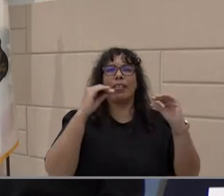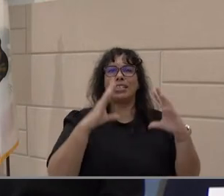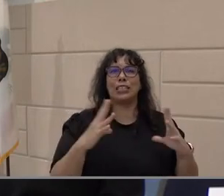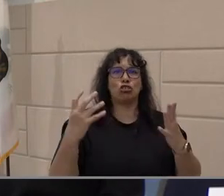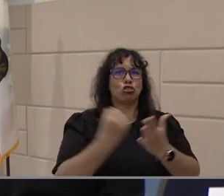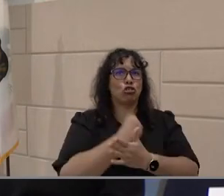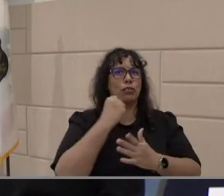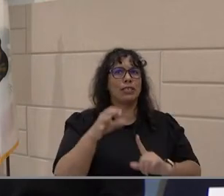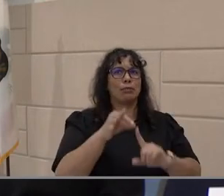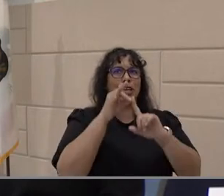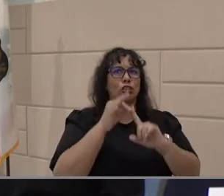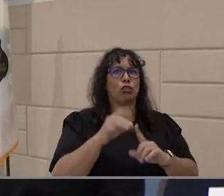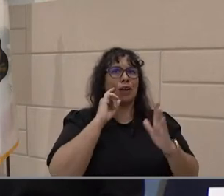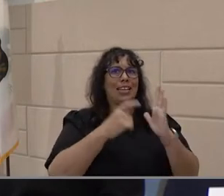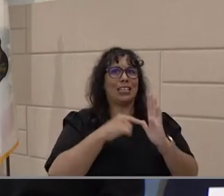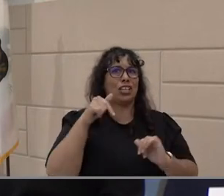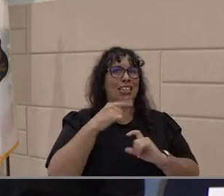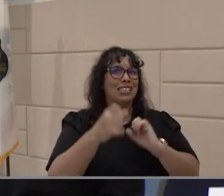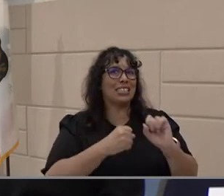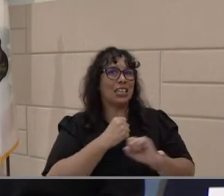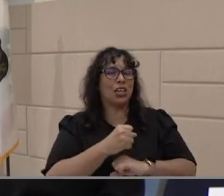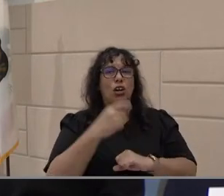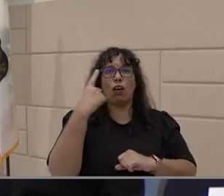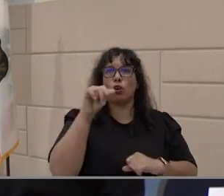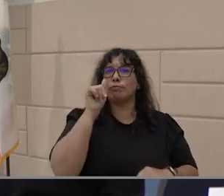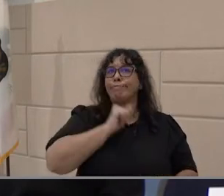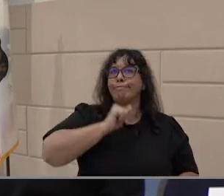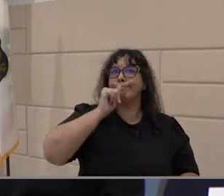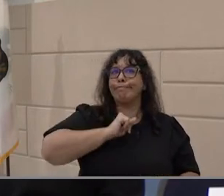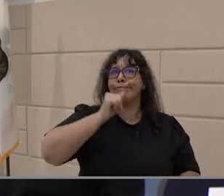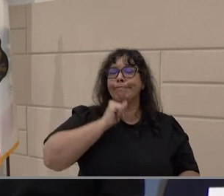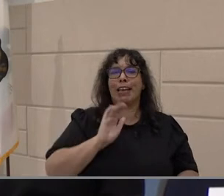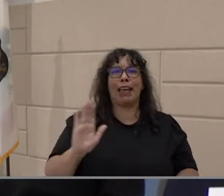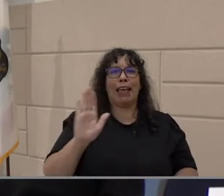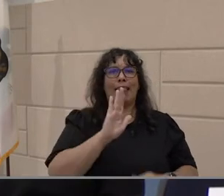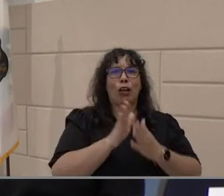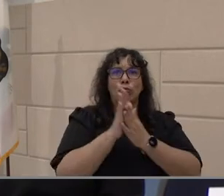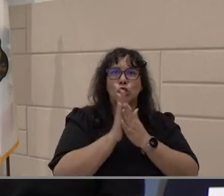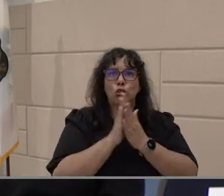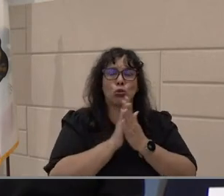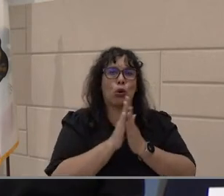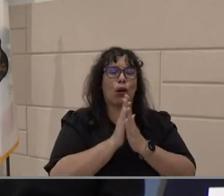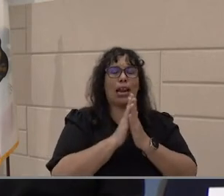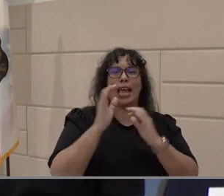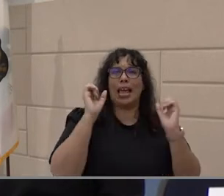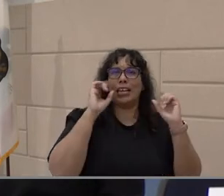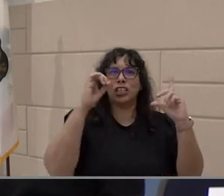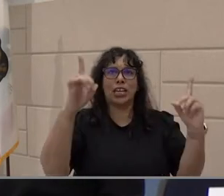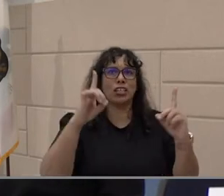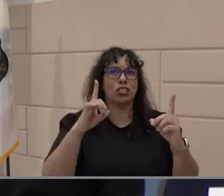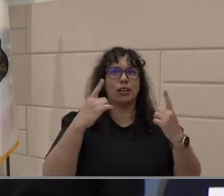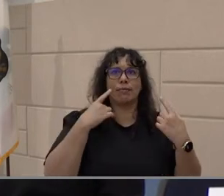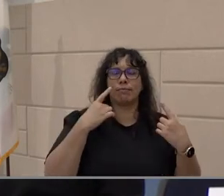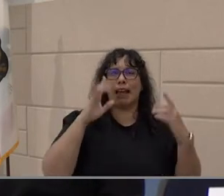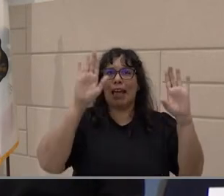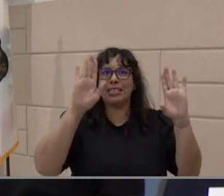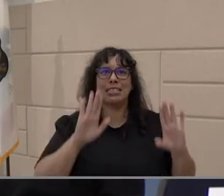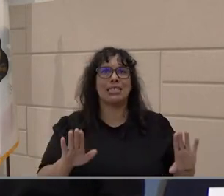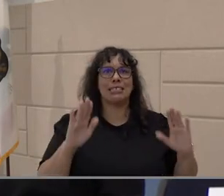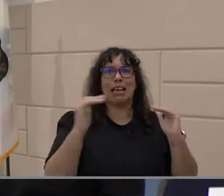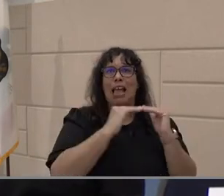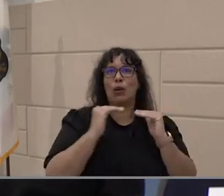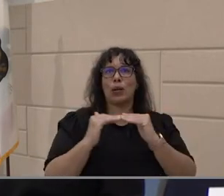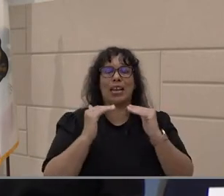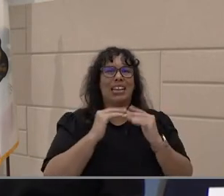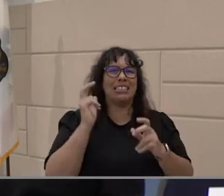ដូច្នេះគ្រូរបស់យើងទទួលបានការគ្រប់គ្រងយ៉ាងខ្ពង់ខ្ពស់នៅអ្វីដែលពួ